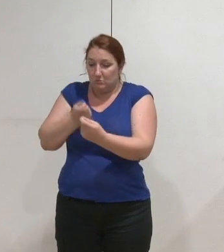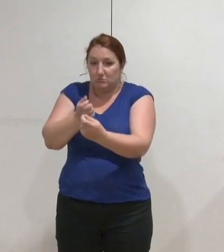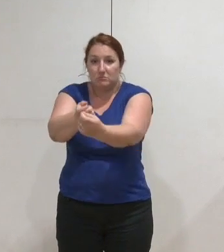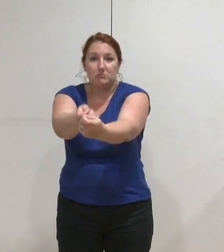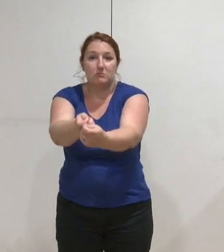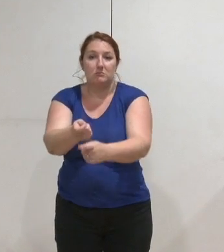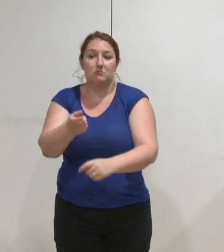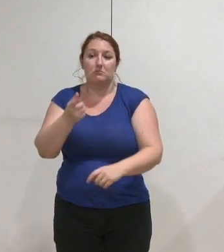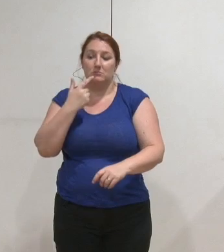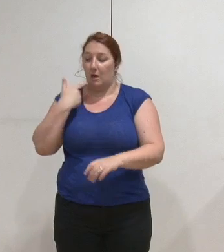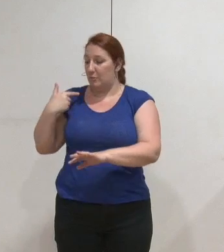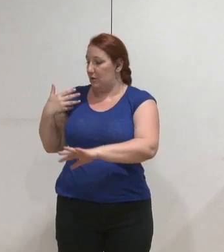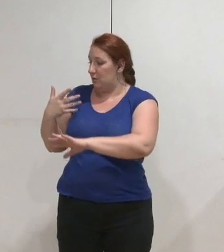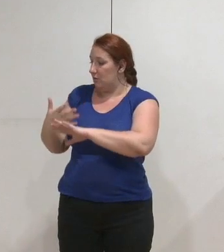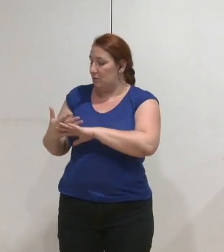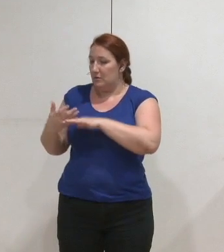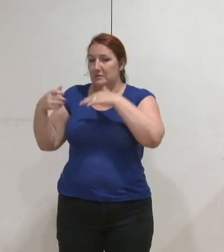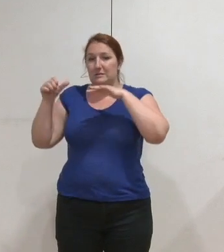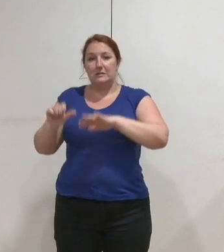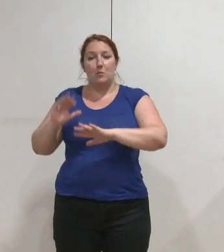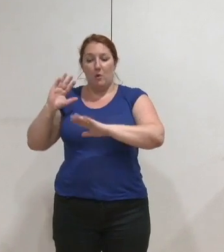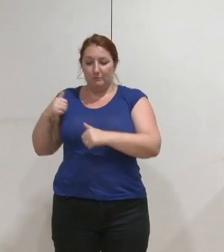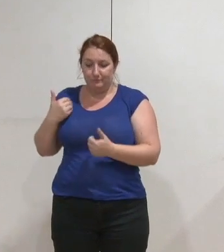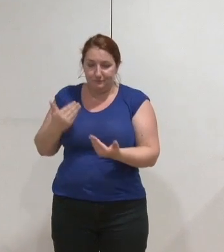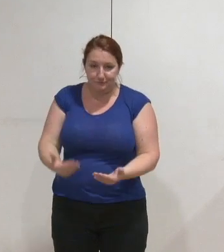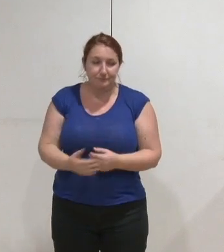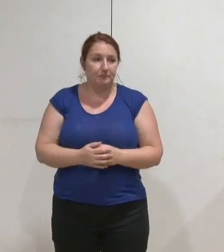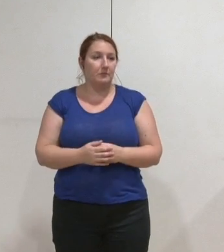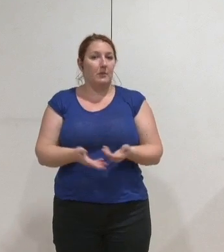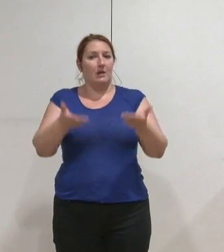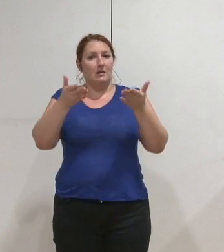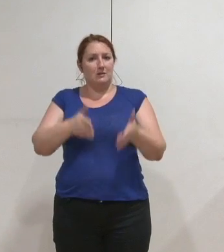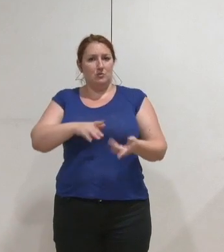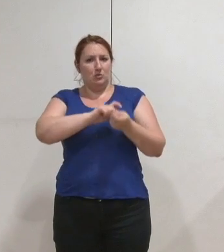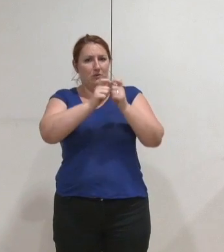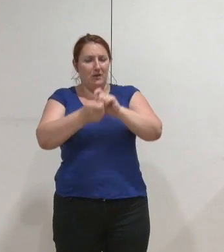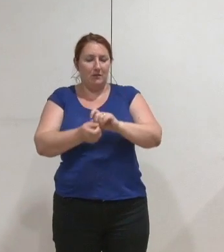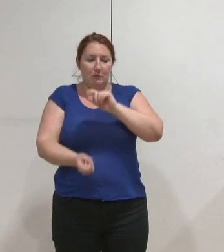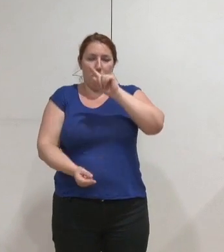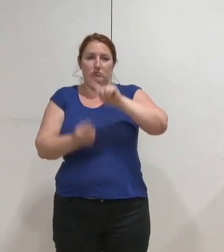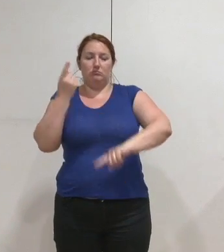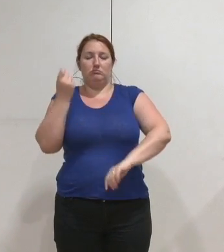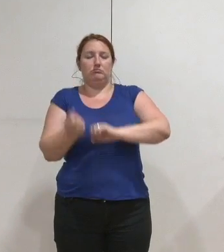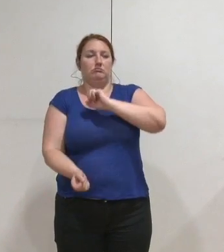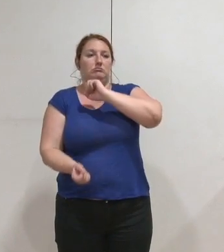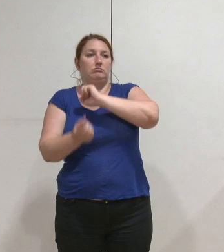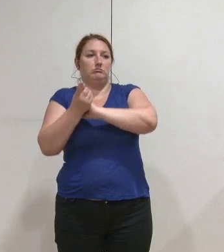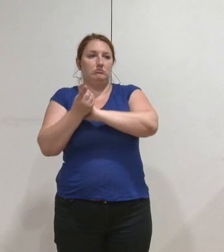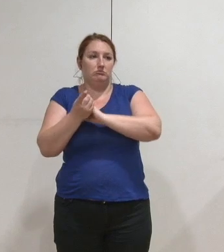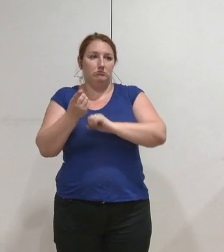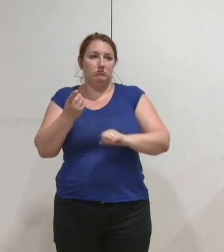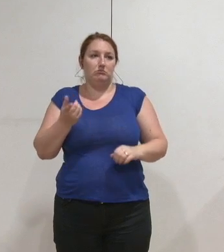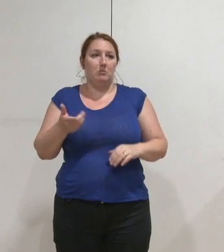budget primitif cette décision modificative est un peu particulière à plus d'un